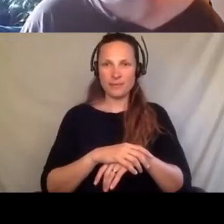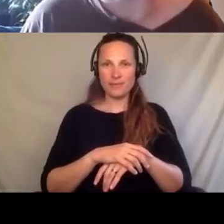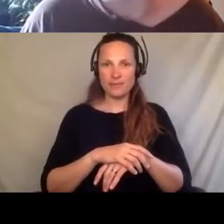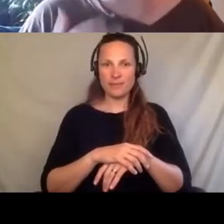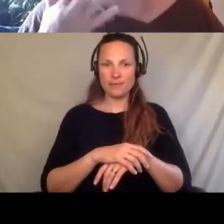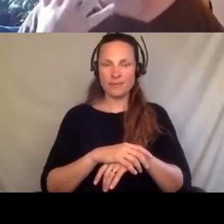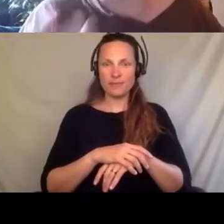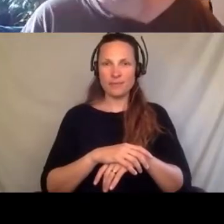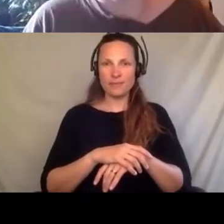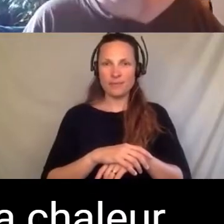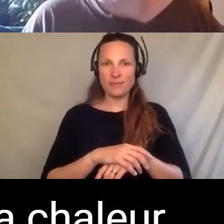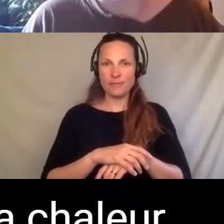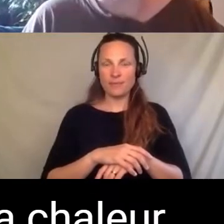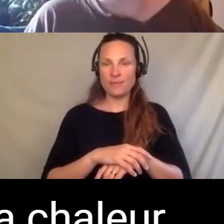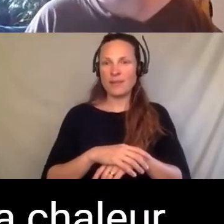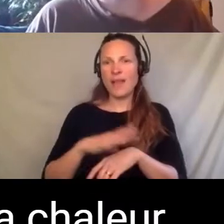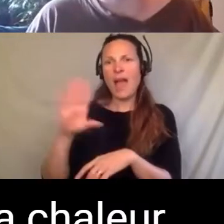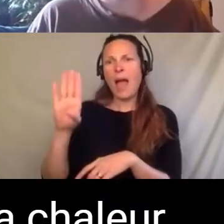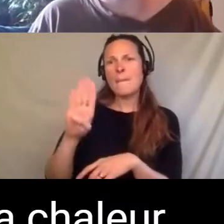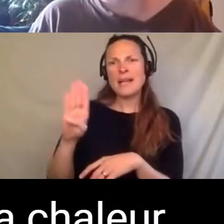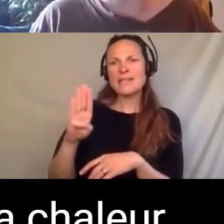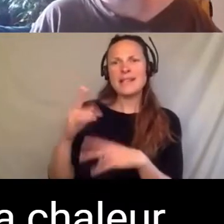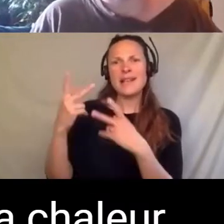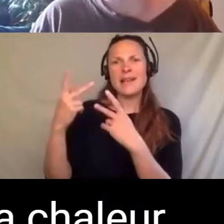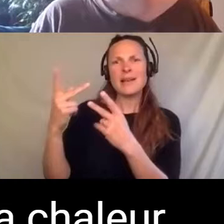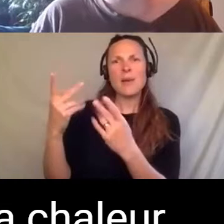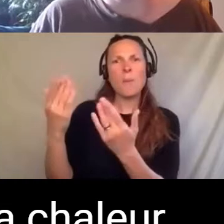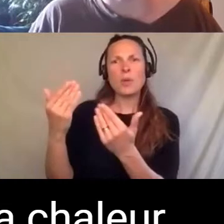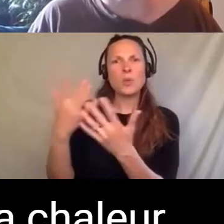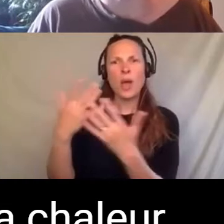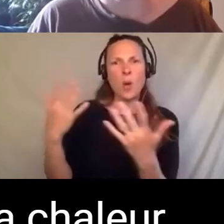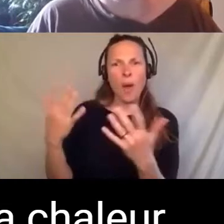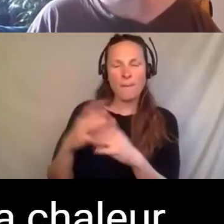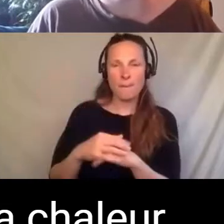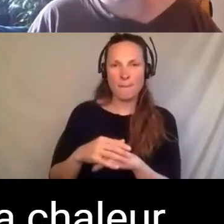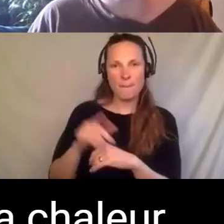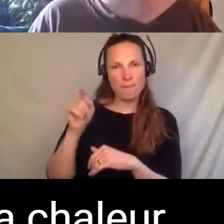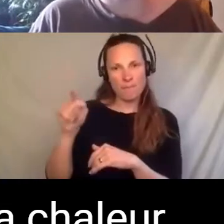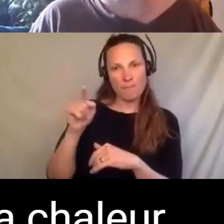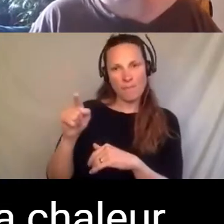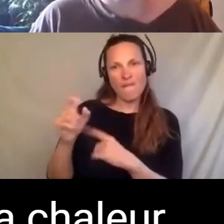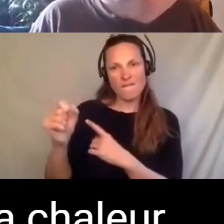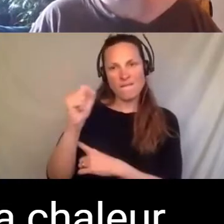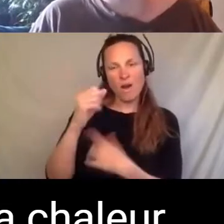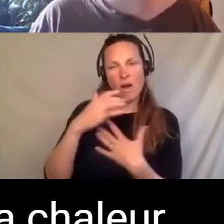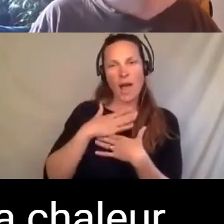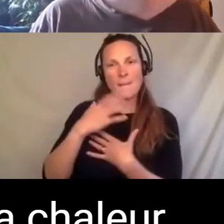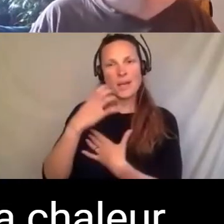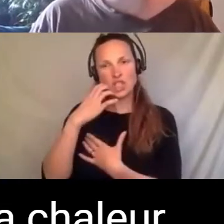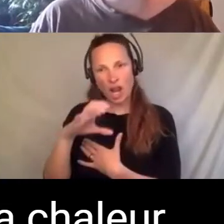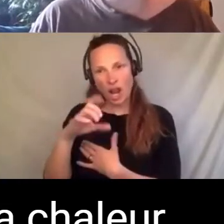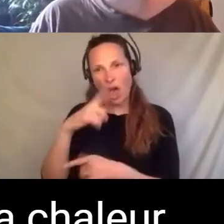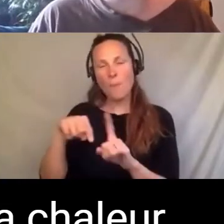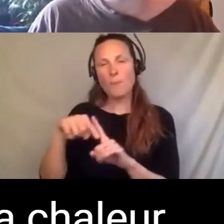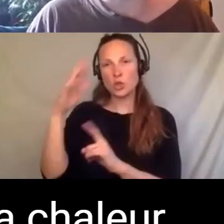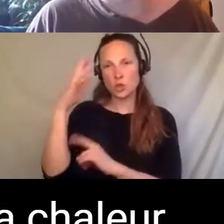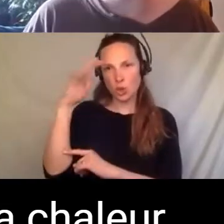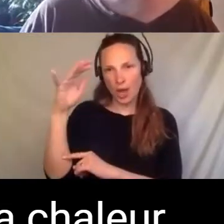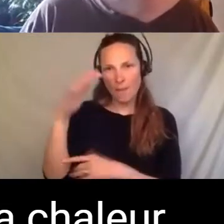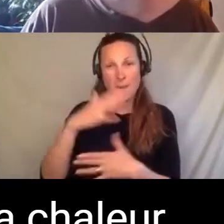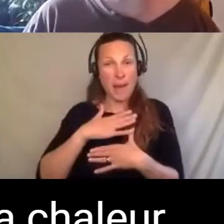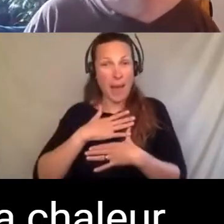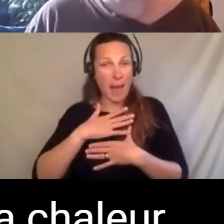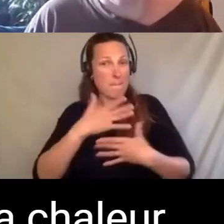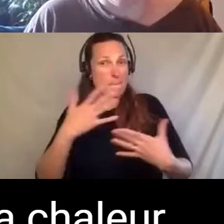Puis, quels sont ses besoins? Alors, c'est une plante qui adore le soleil et la chaleur, puis n'aime pas le